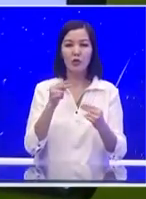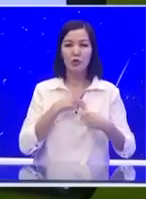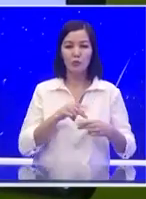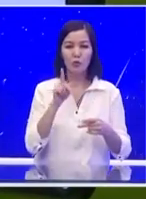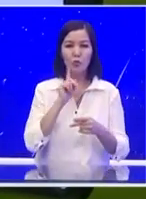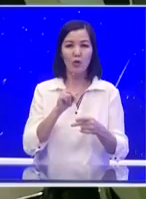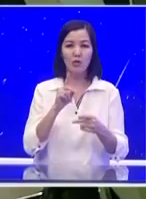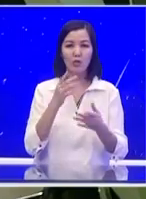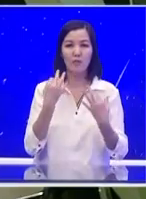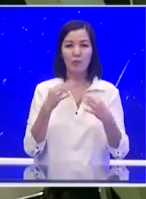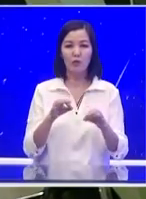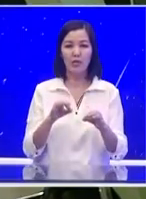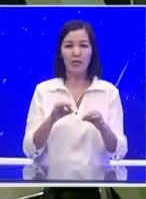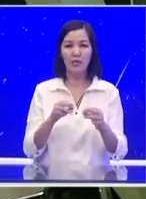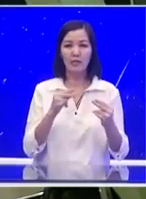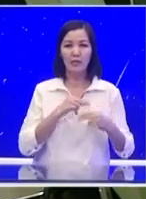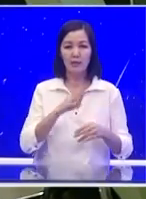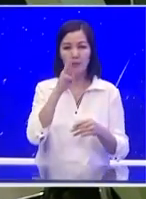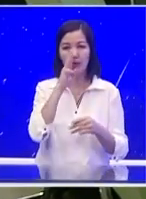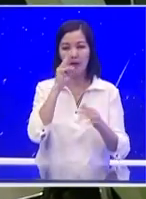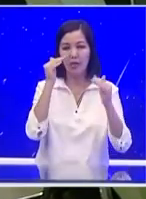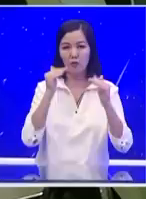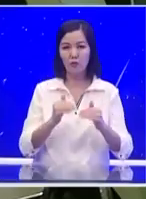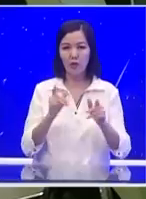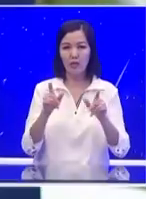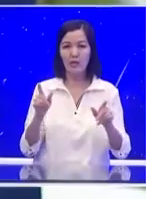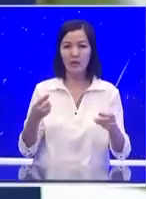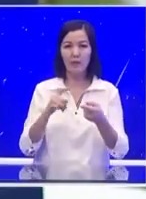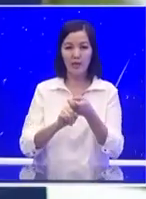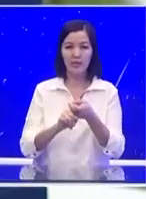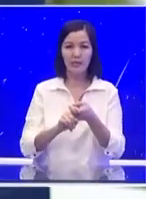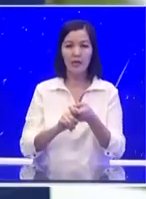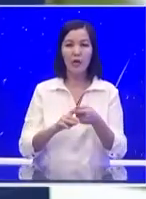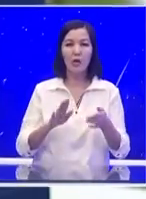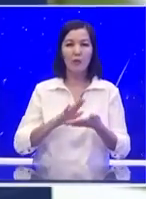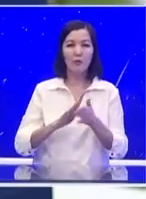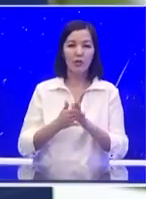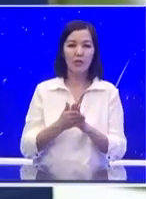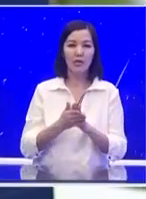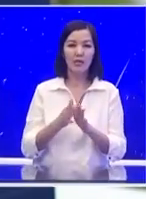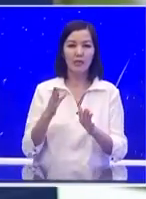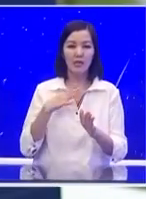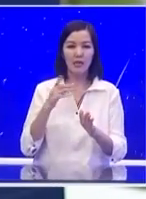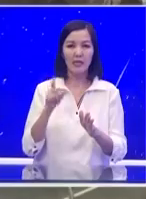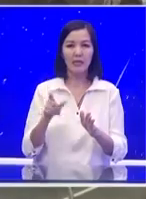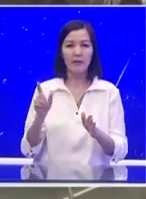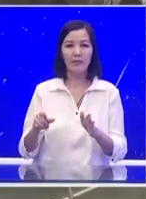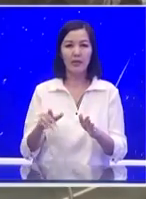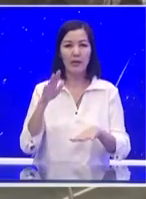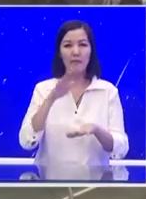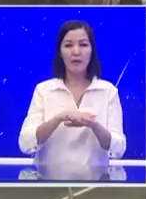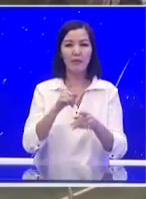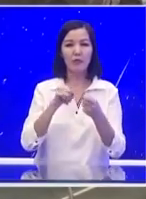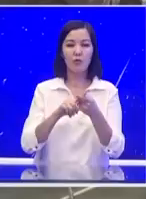уақытша босатылған немесе еңбек ақылары кеміген тұлғаларға тікелей қатысты. Мұндай жағдайға тап болған ел тұрғындары